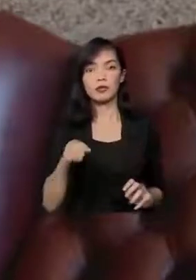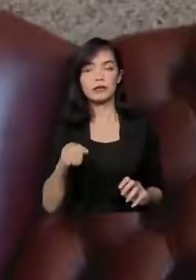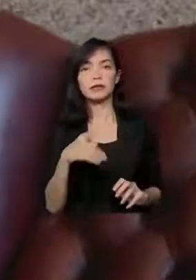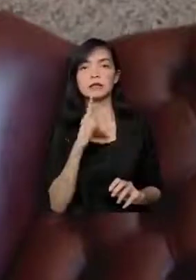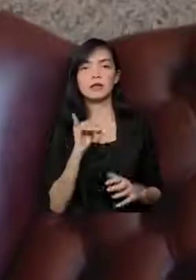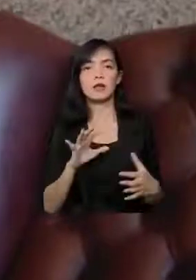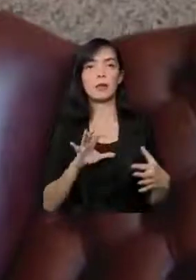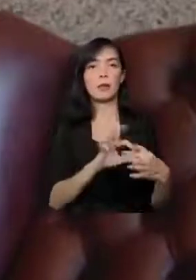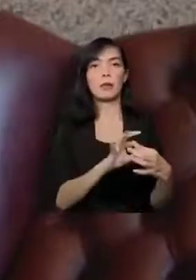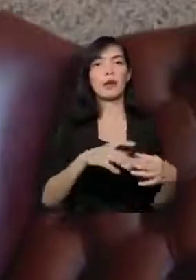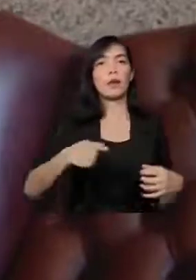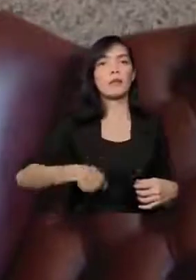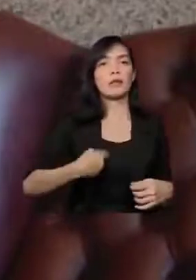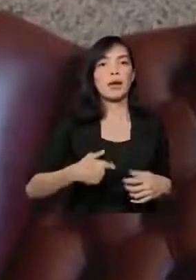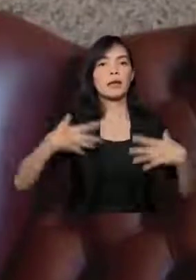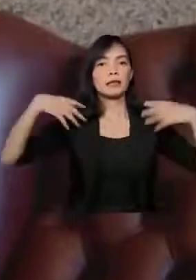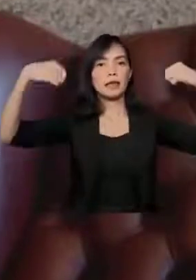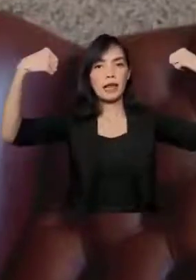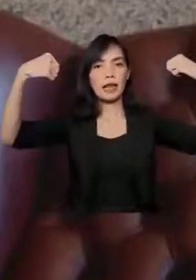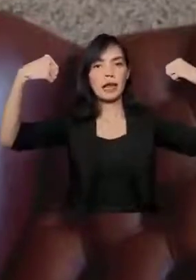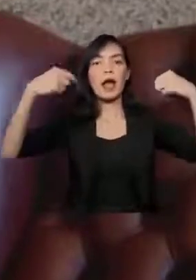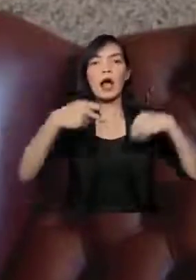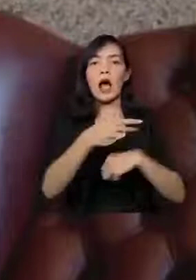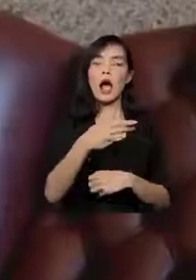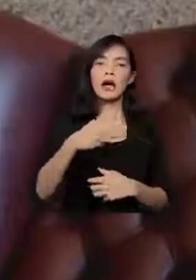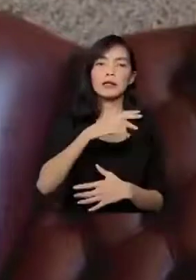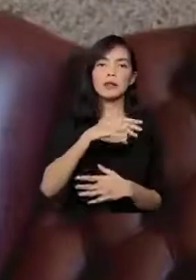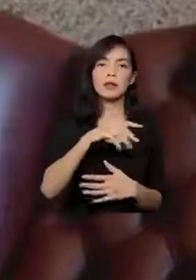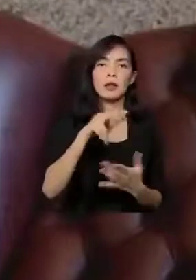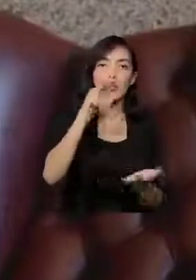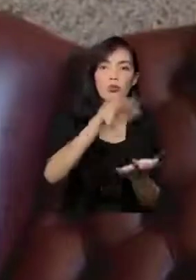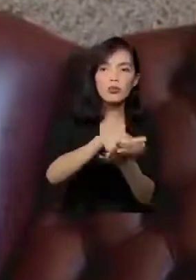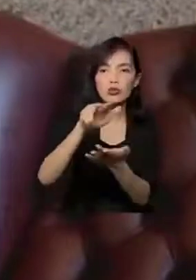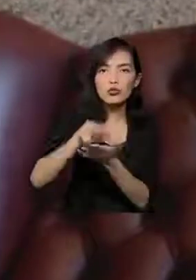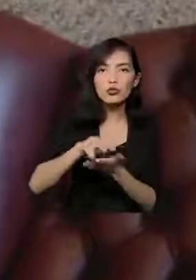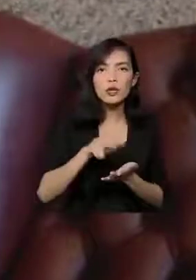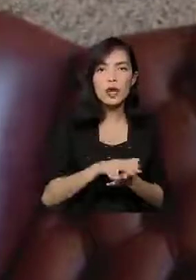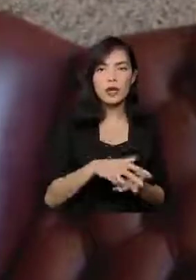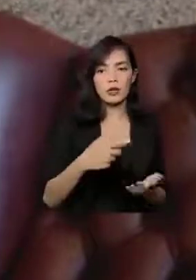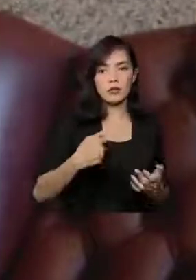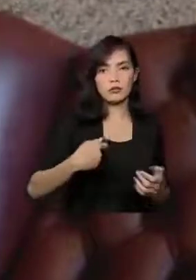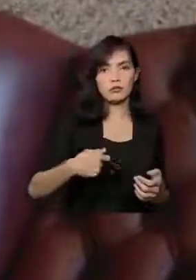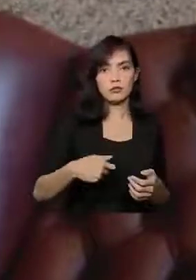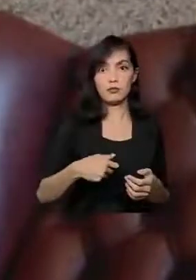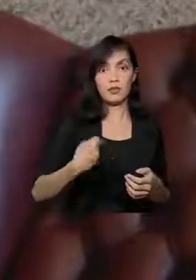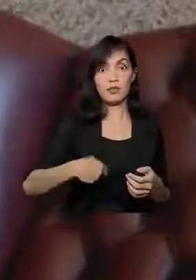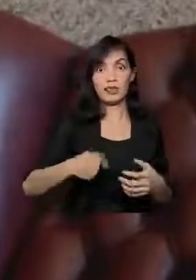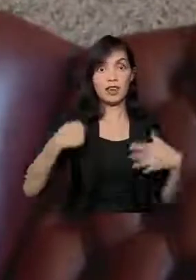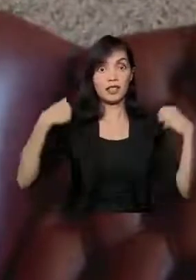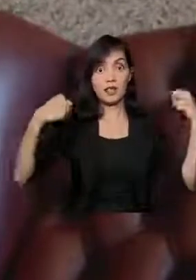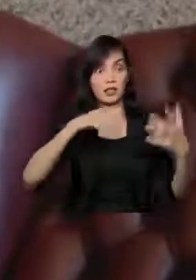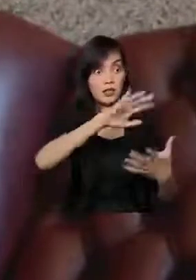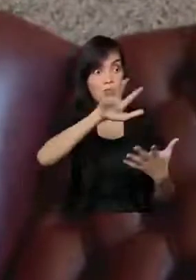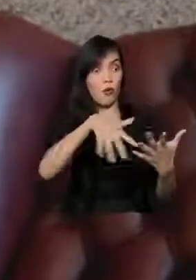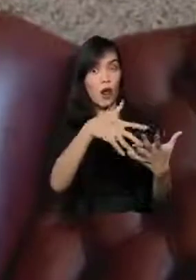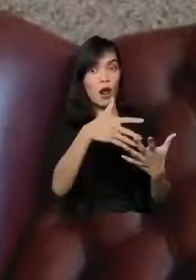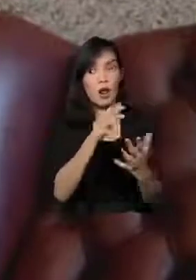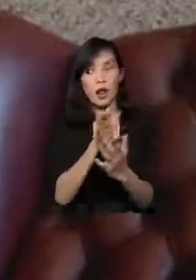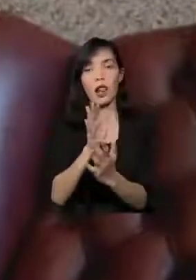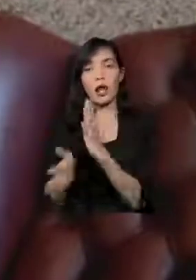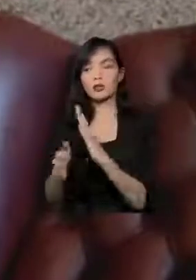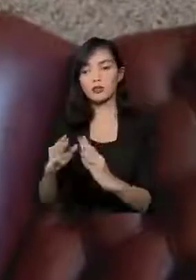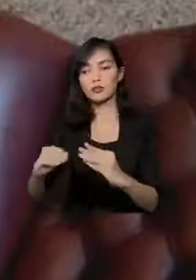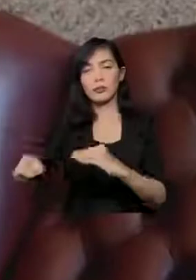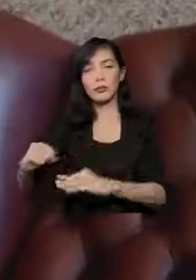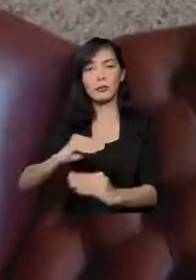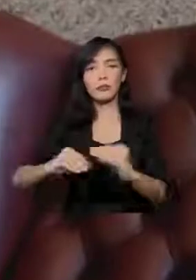Kementerian Kesehatan seluruh keputusan dan review dari Kementerian Kesehatan itu langsung dibicarakan oleh para much